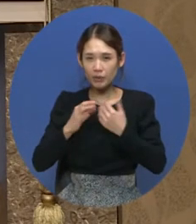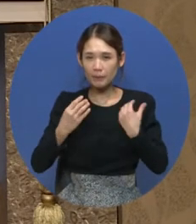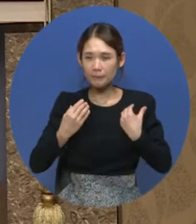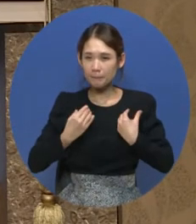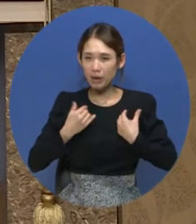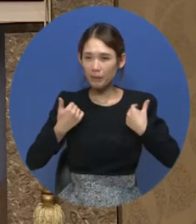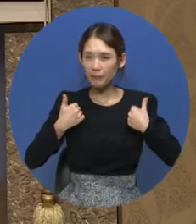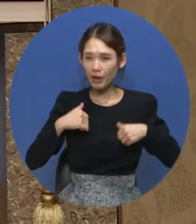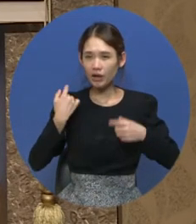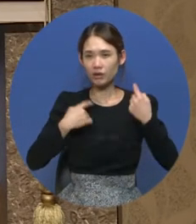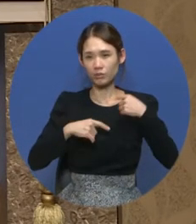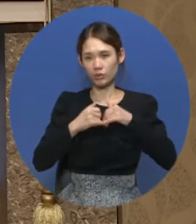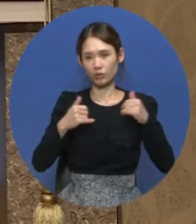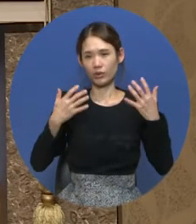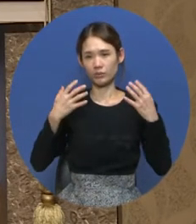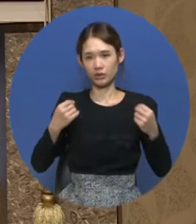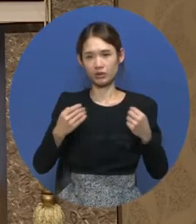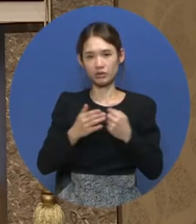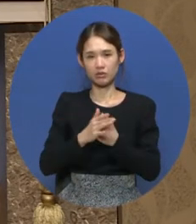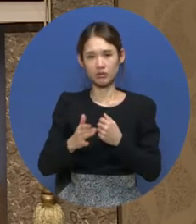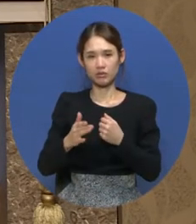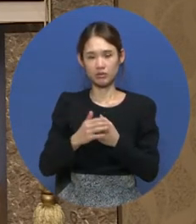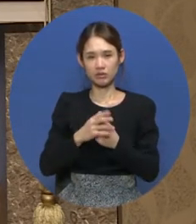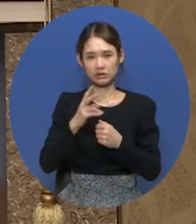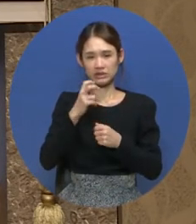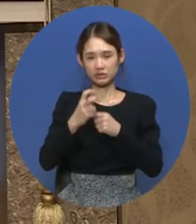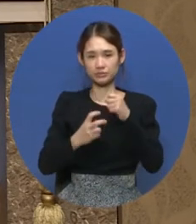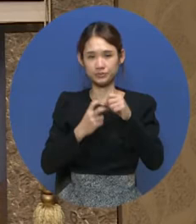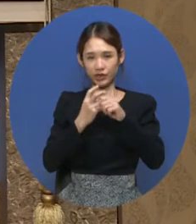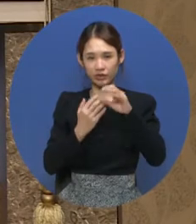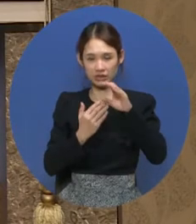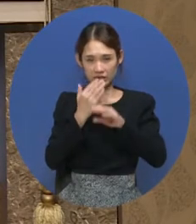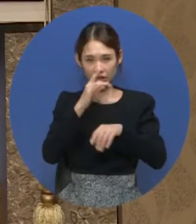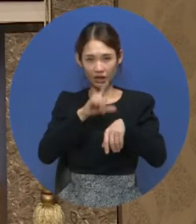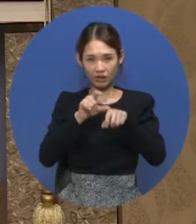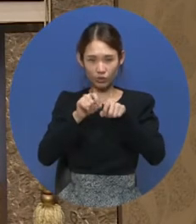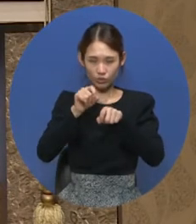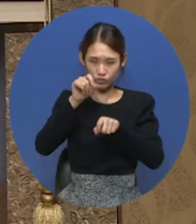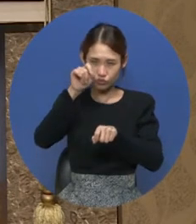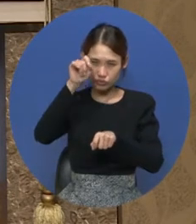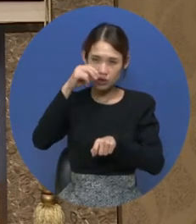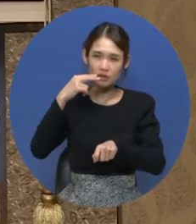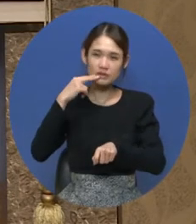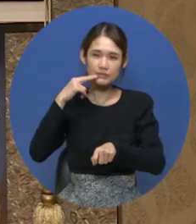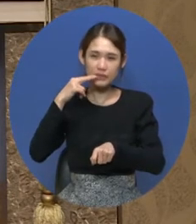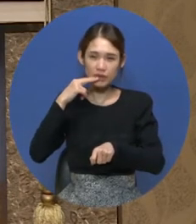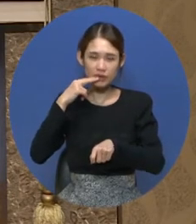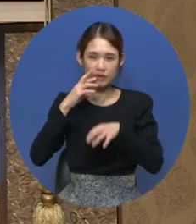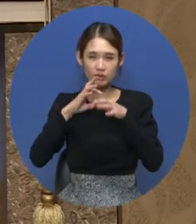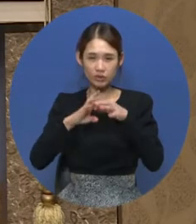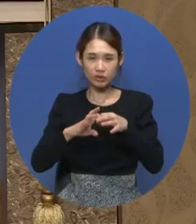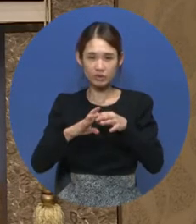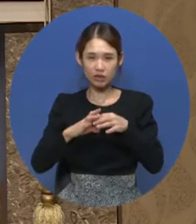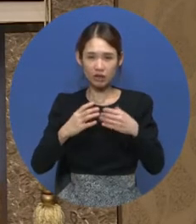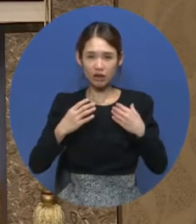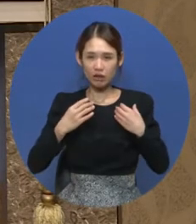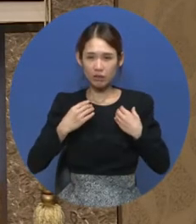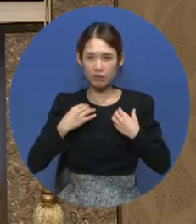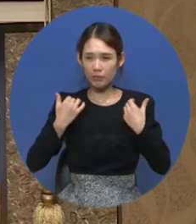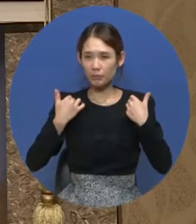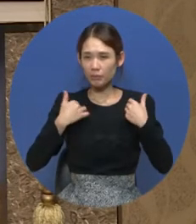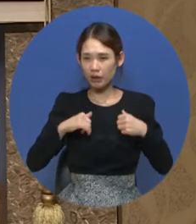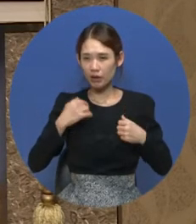환자 분들이기 때문에 그 20 년 이상 장기로 수변 을 해서 태가 망가진 상태거든요